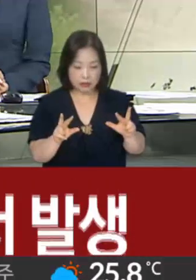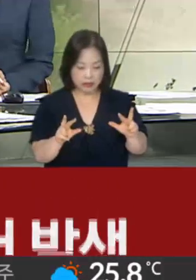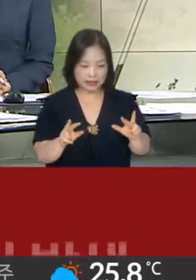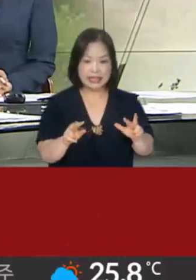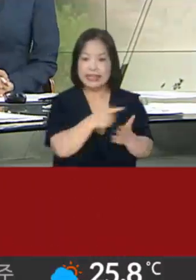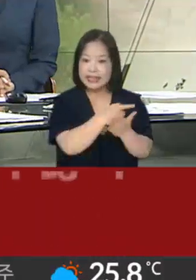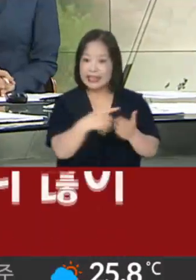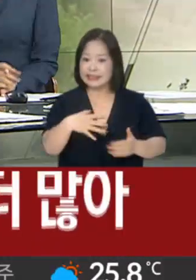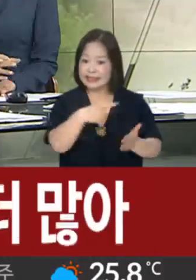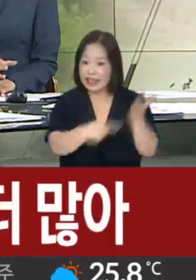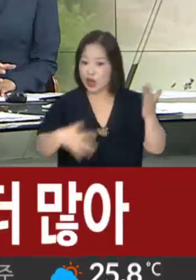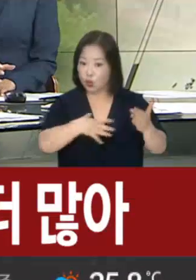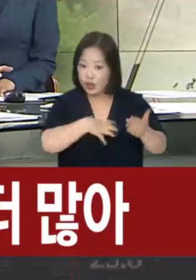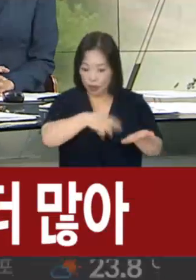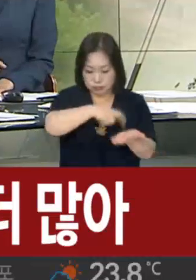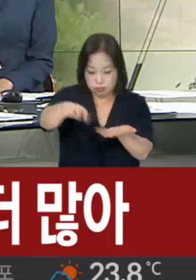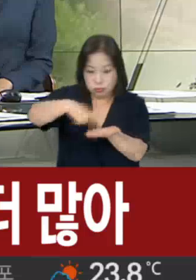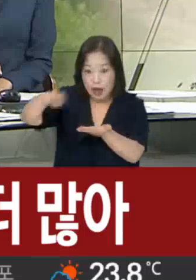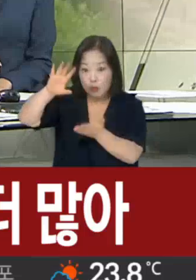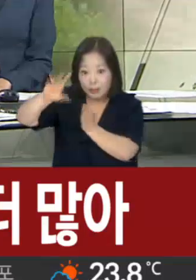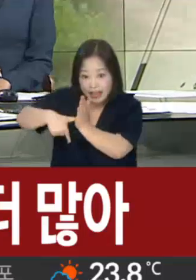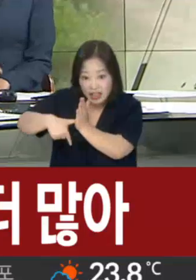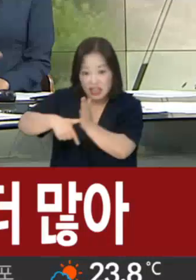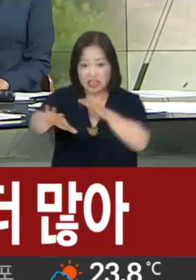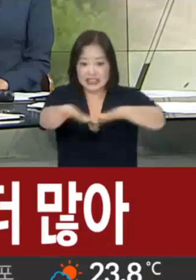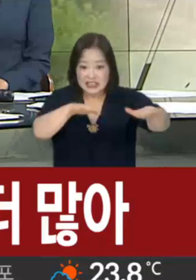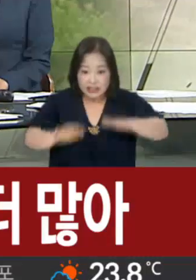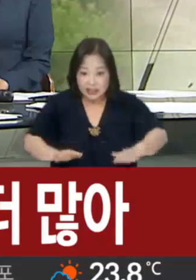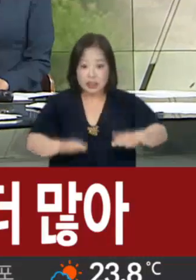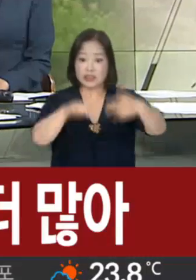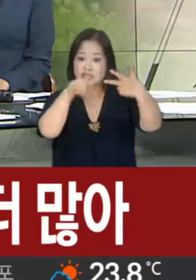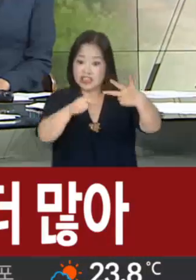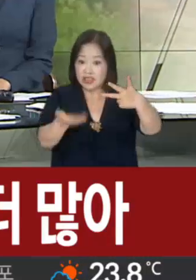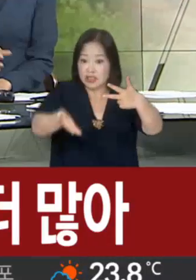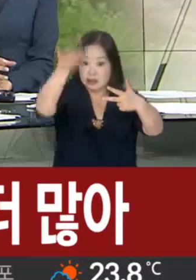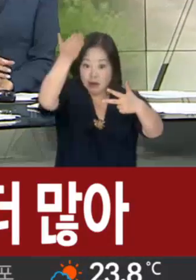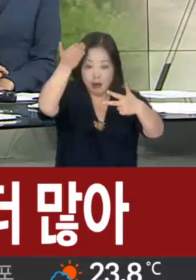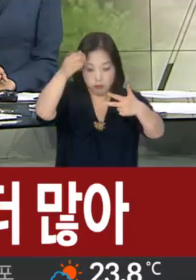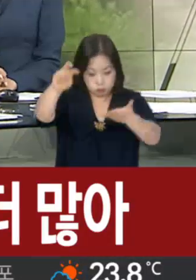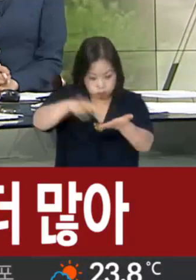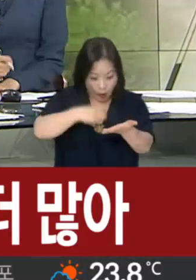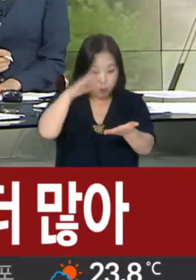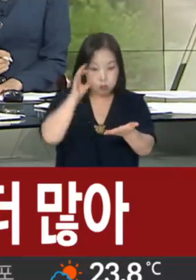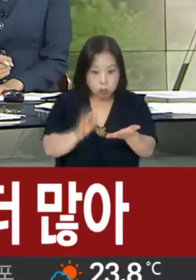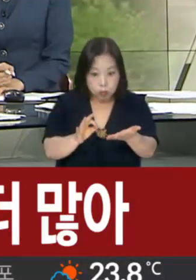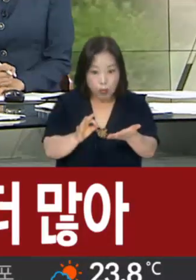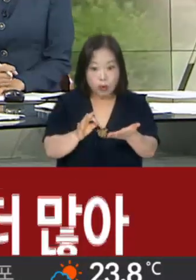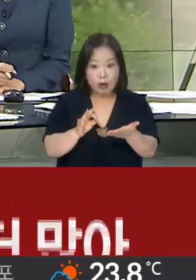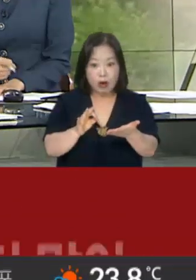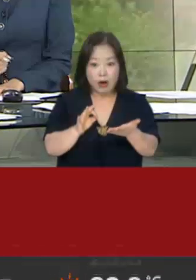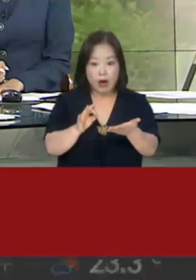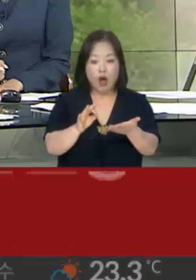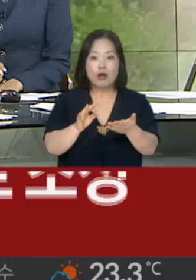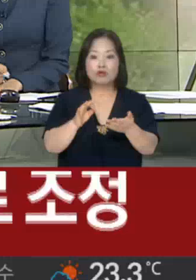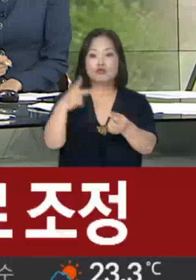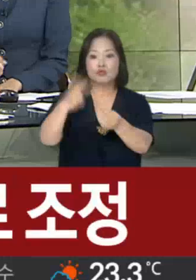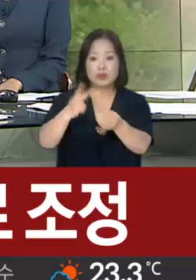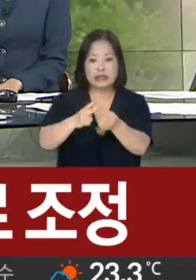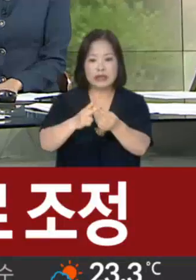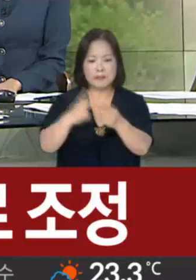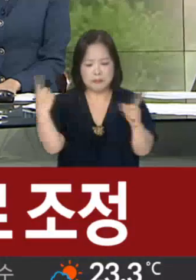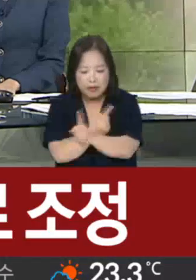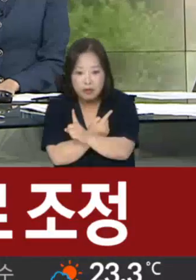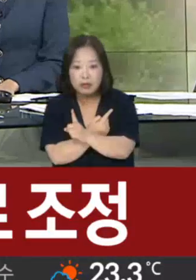알림 문자에서는 규모 4.7의 지진이 발생했다라고 전달이 됐는데 이후에 규모 4.8의 지진으로 수정이 돼서 또